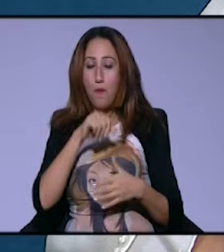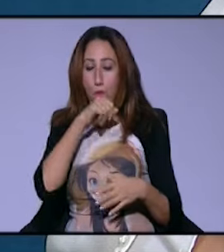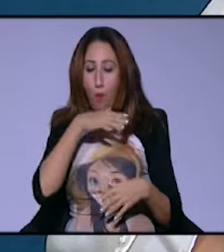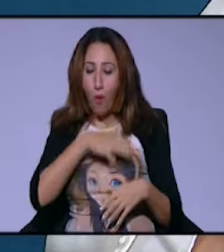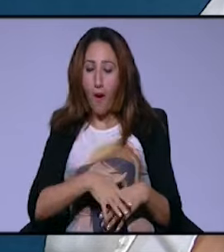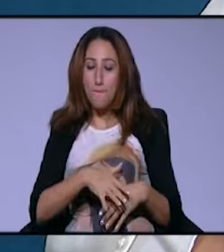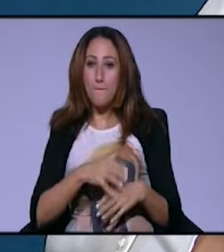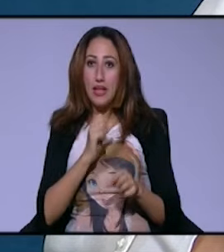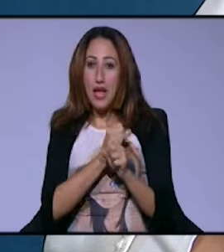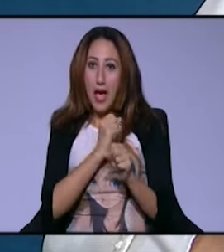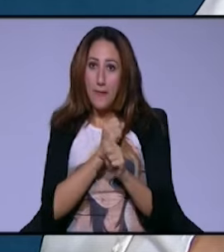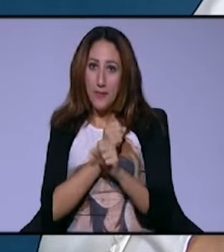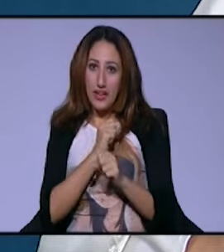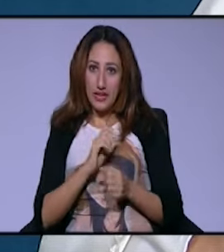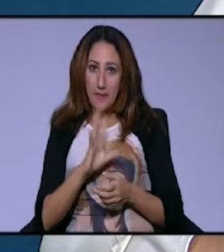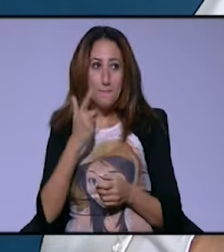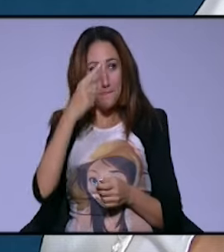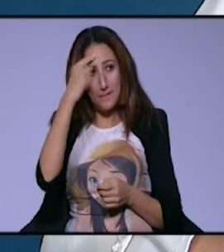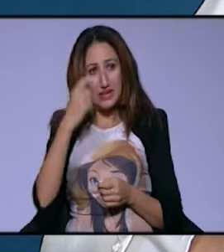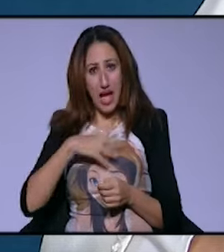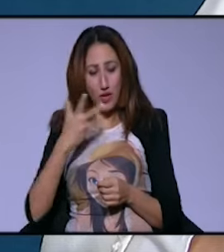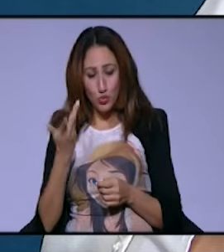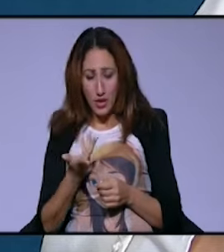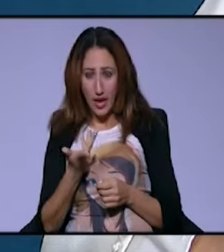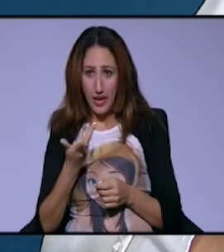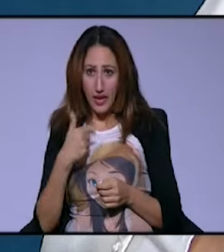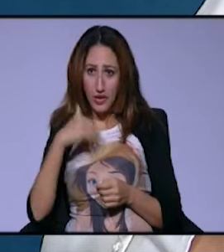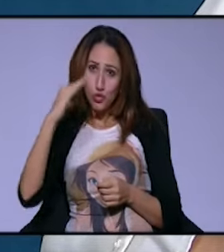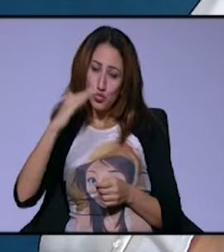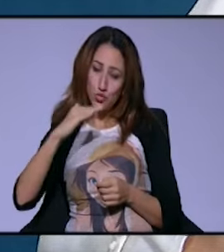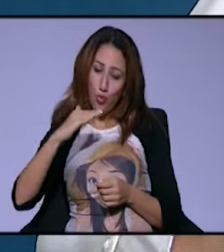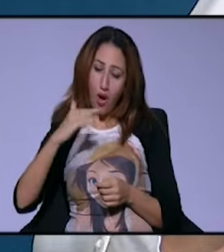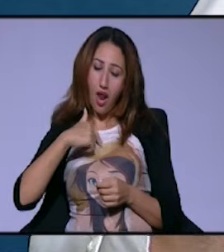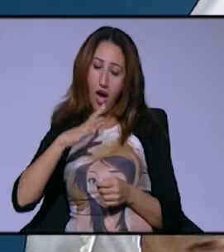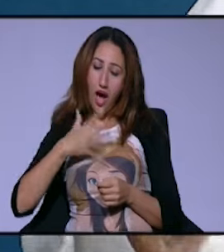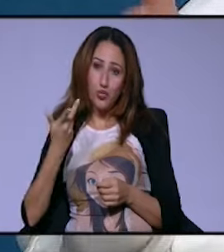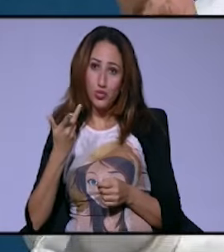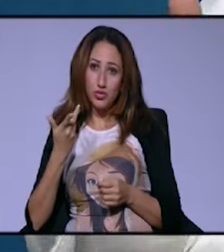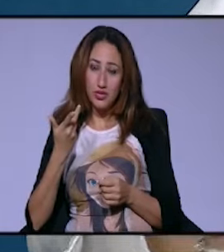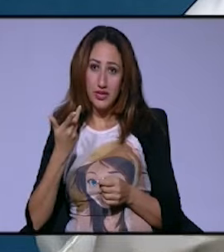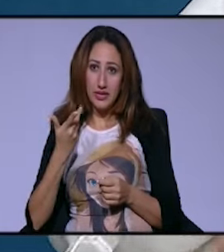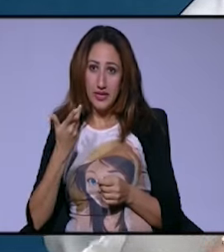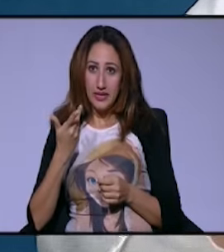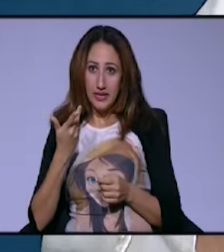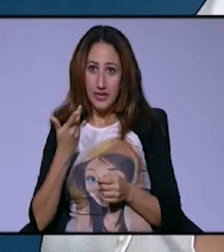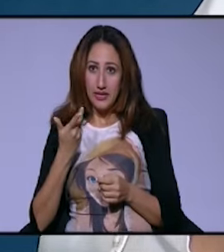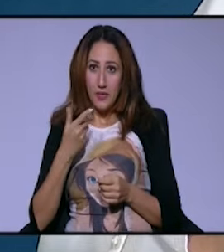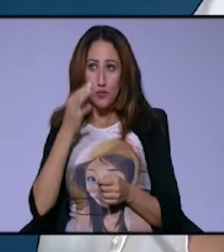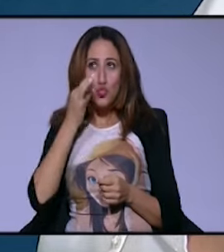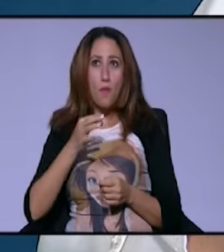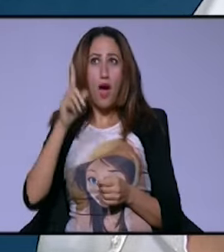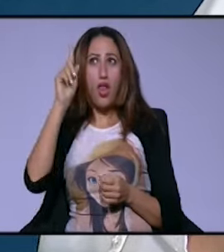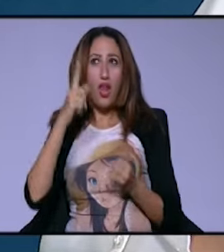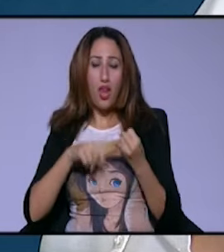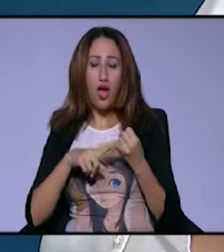بيجي يطلب منه حاجة، فكنت مثلا انا في سني كنت صغيرة يعني، فكنت يعني ايه كثرة سبحان الله